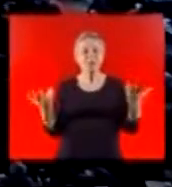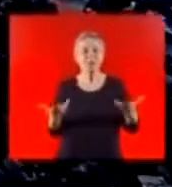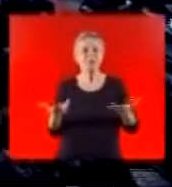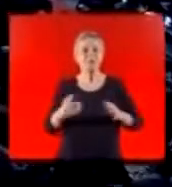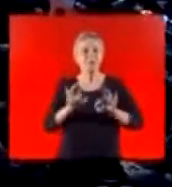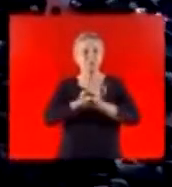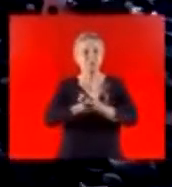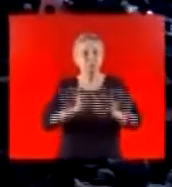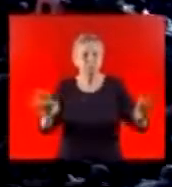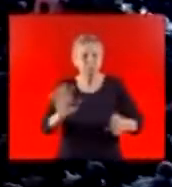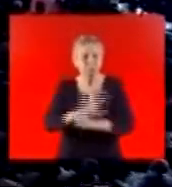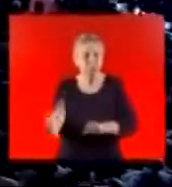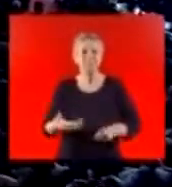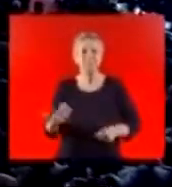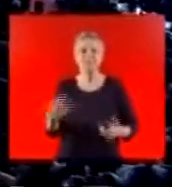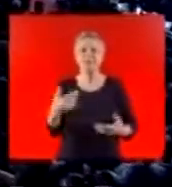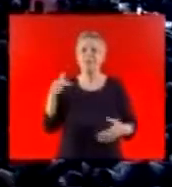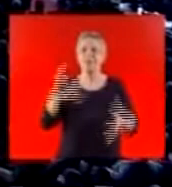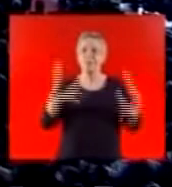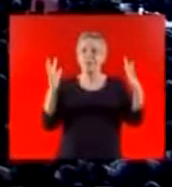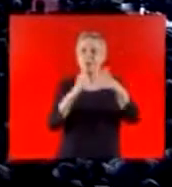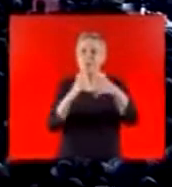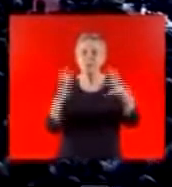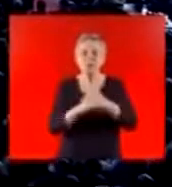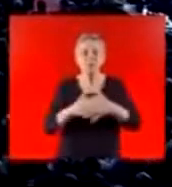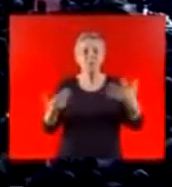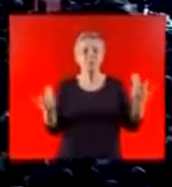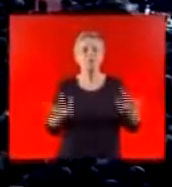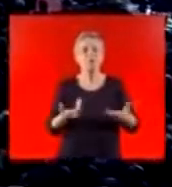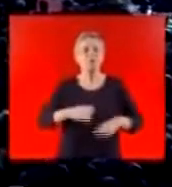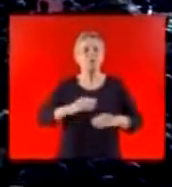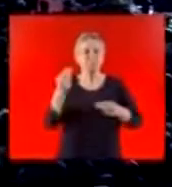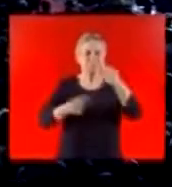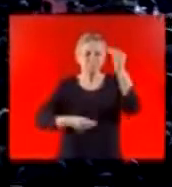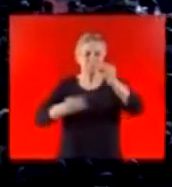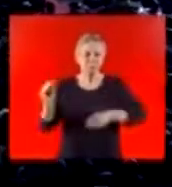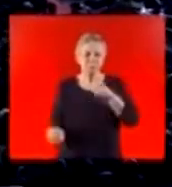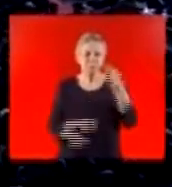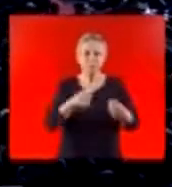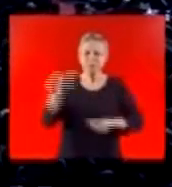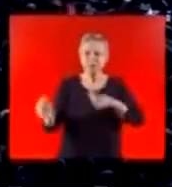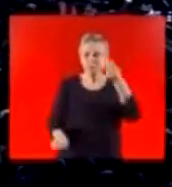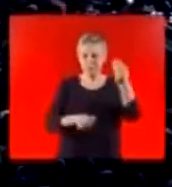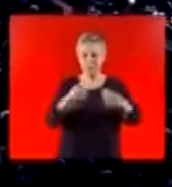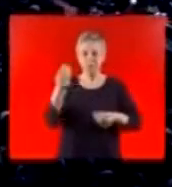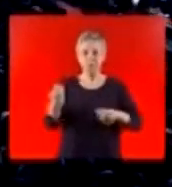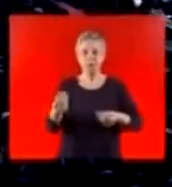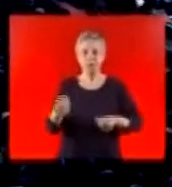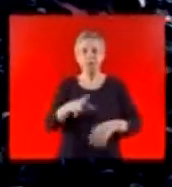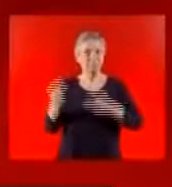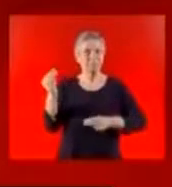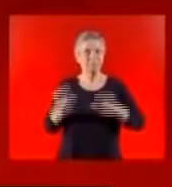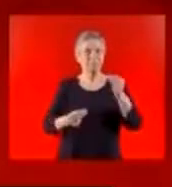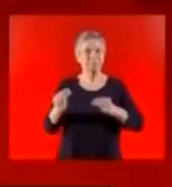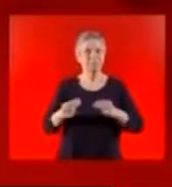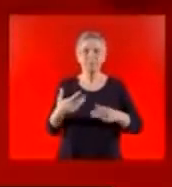ενεργειακή κρίση διαμορφώνουν ένα περιβάλλον αλλεπάλληλων κρίσεων και πρωτόγνωρων